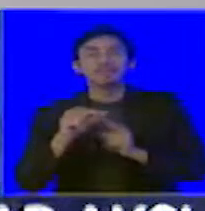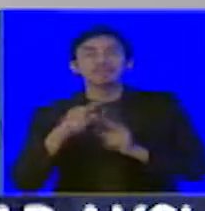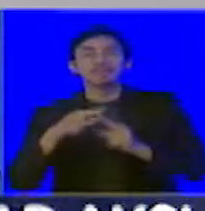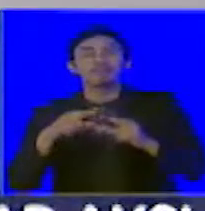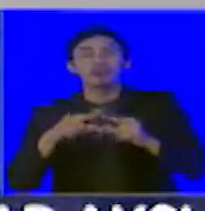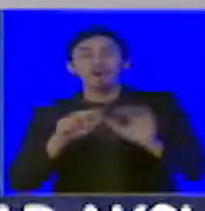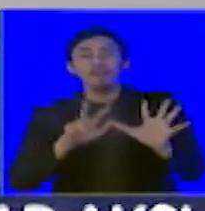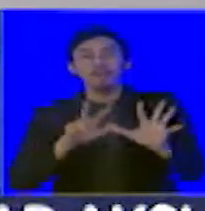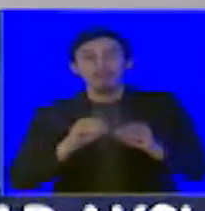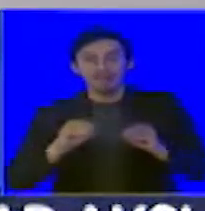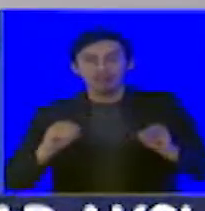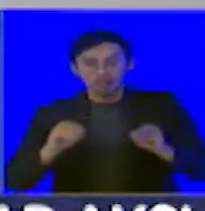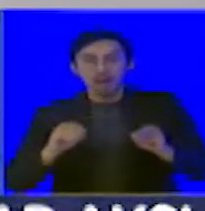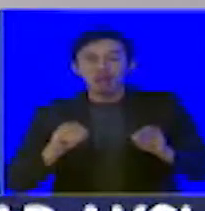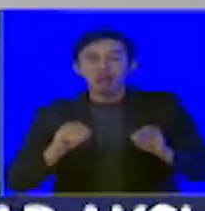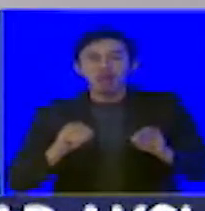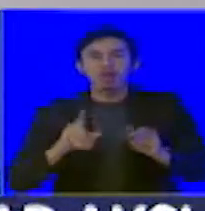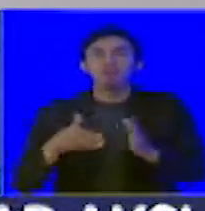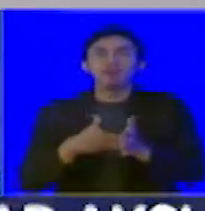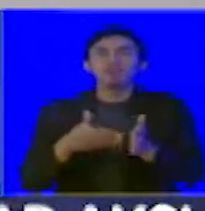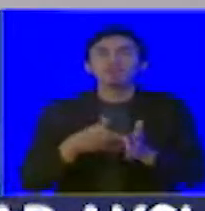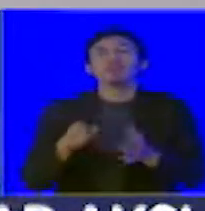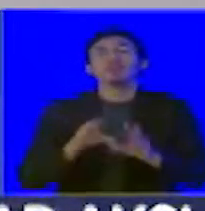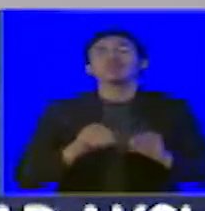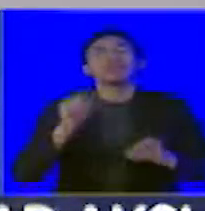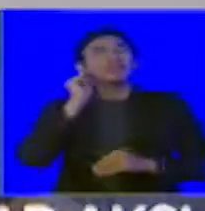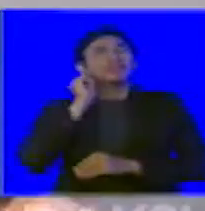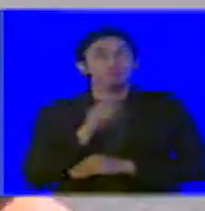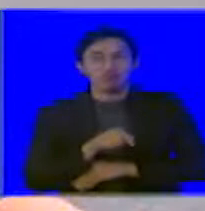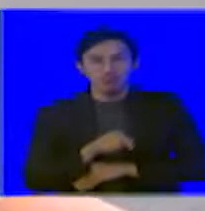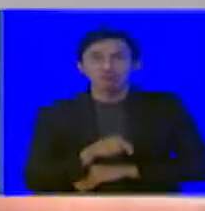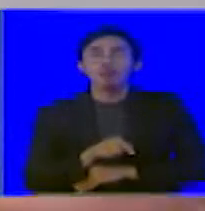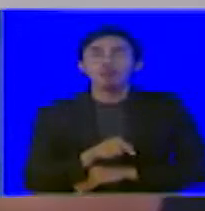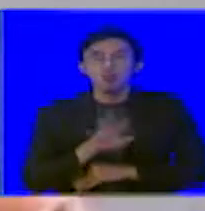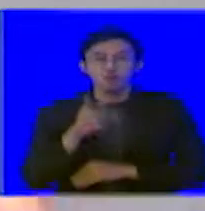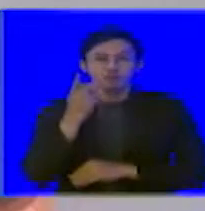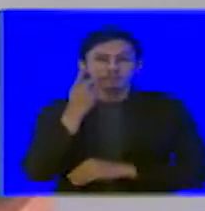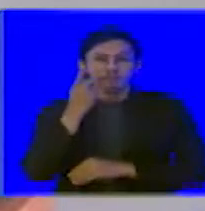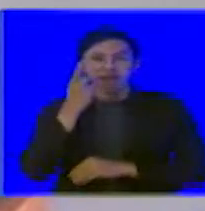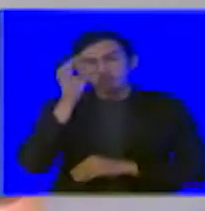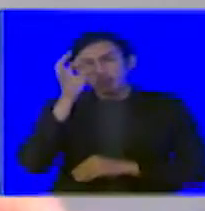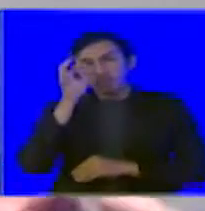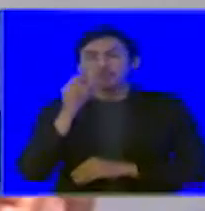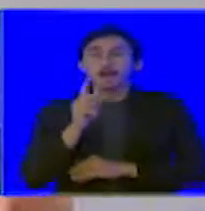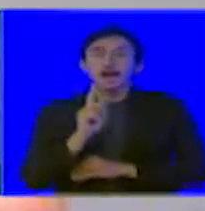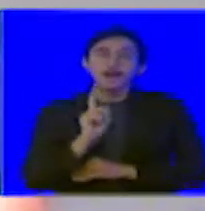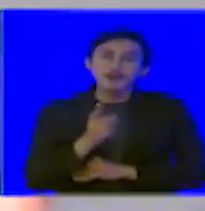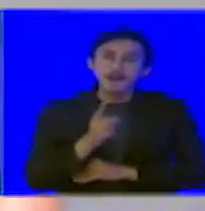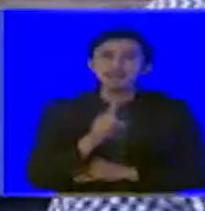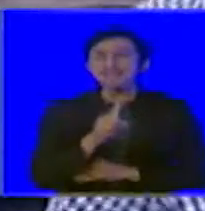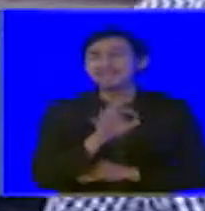menjadi hambatan bagi para buruh di sini juga disiapkan pengamanan oleh pihak kepolisian ada 102 ada